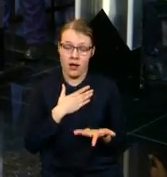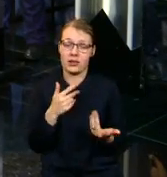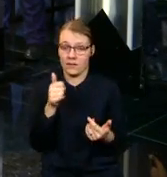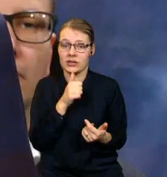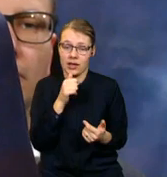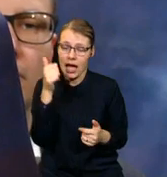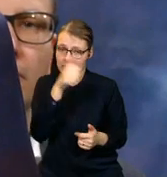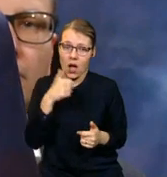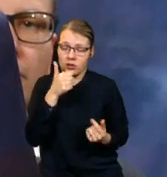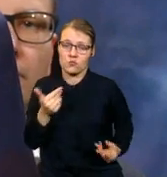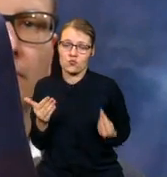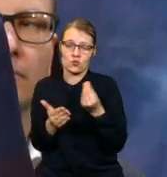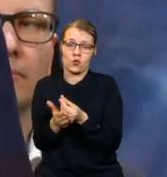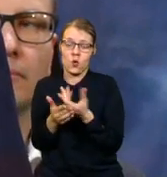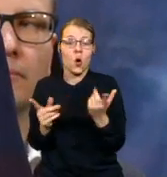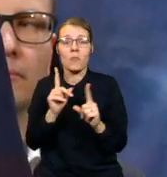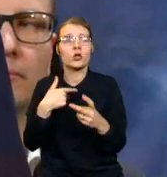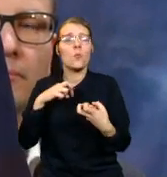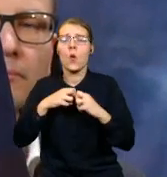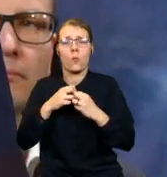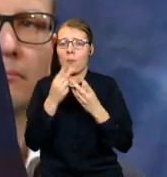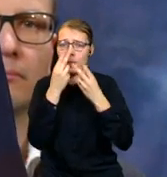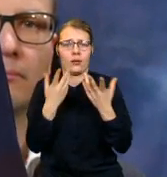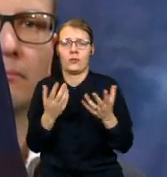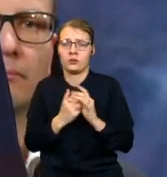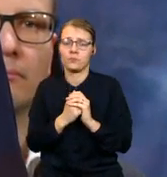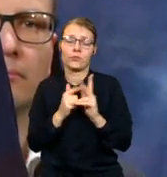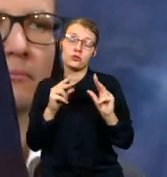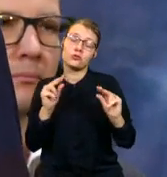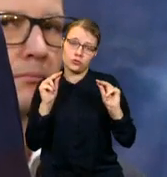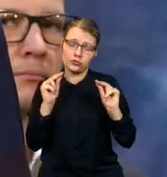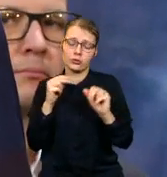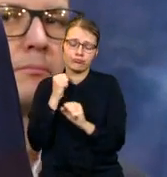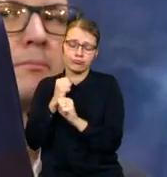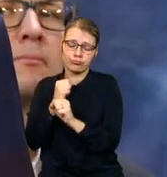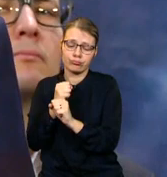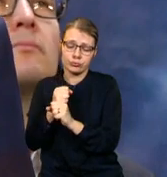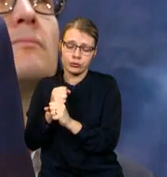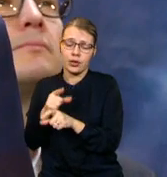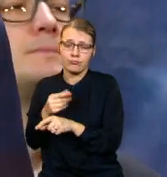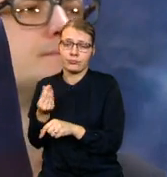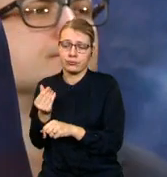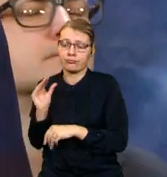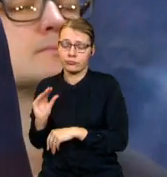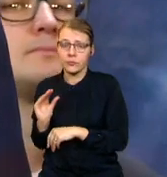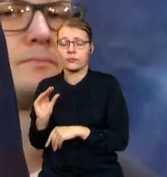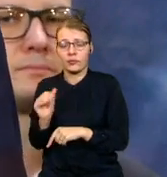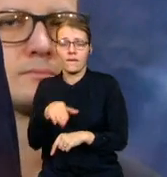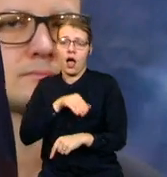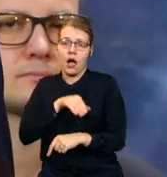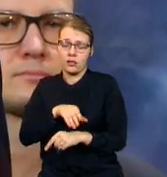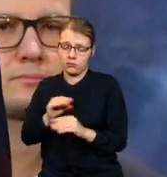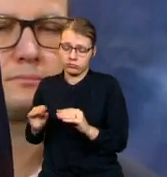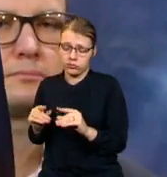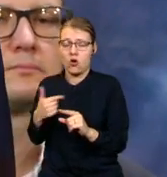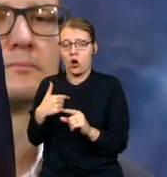daryti iš asmeninių pinigų. Bet aš nematau čia jokios problemos, tai yra sąžiningai uždirbti pinigai, jei uždirbti algos pavidalu, aš